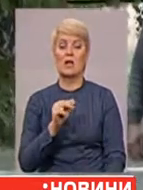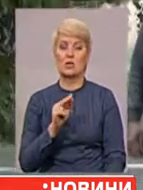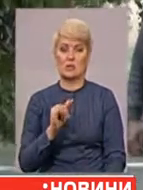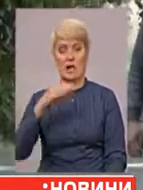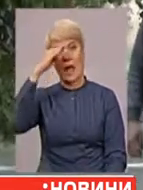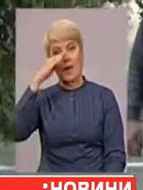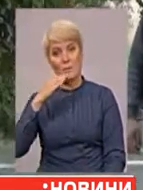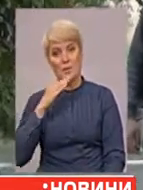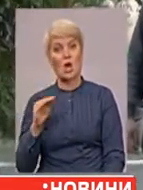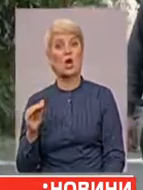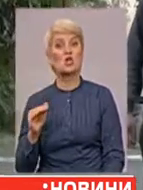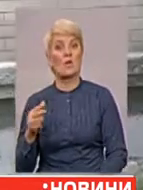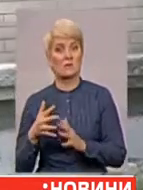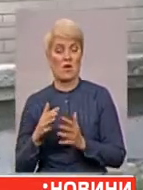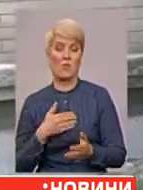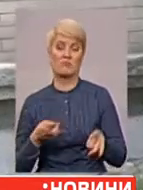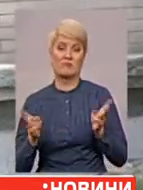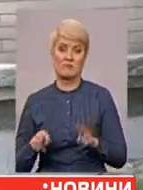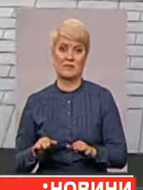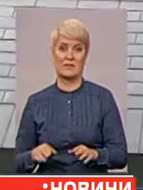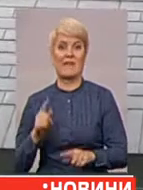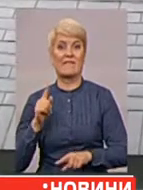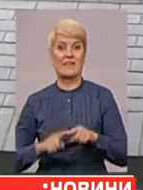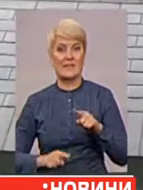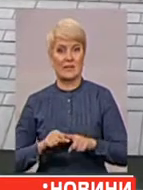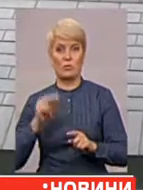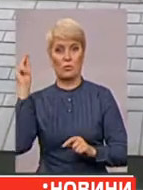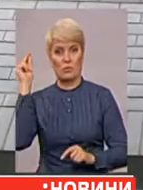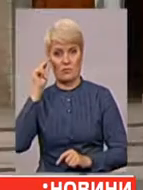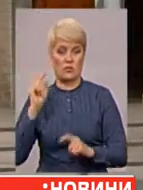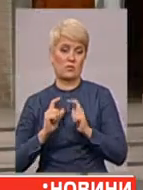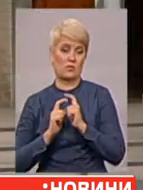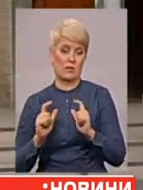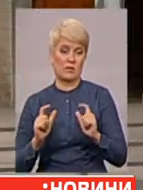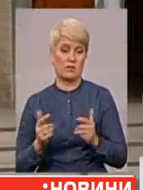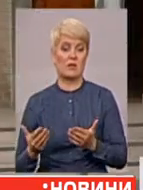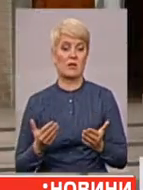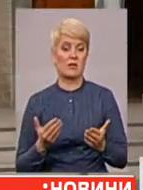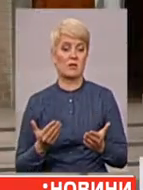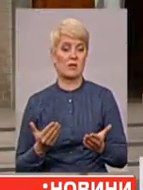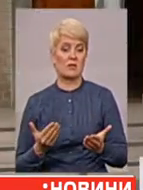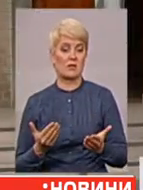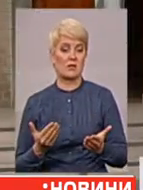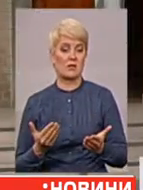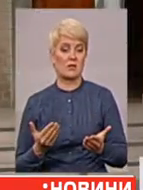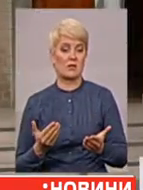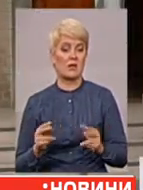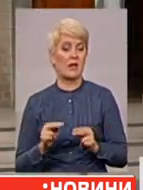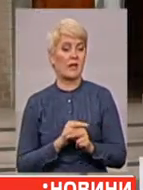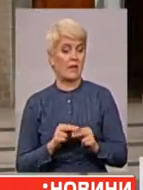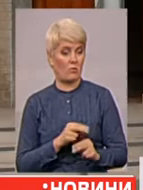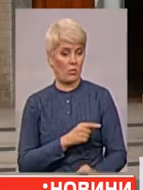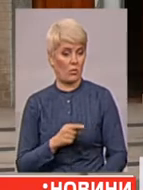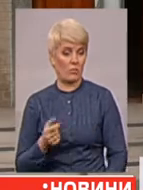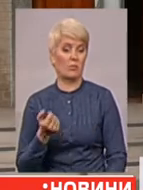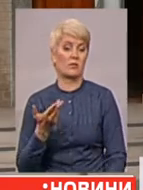батьки жовненських школярів хочуть лишити дітей у рідному навчальному закладі. То якщо ж будуть, наприклад, ремонтні роботи,